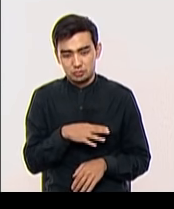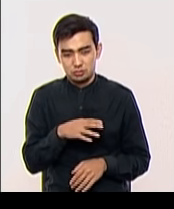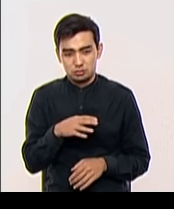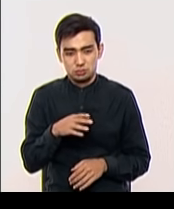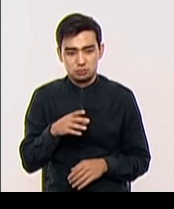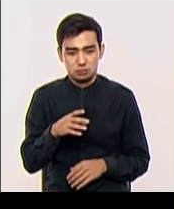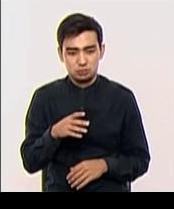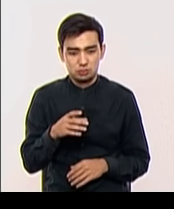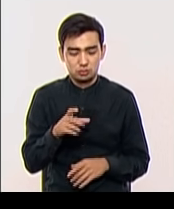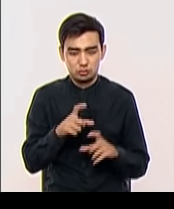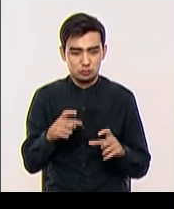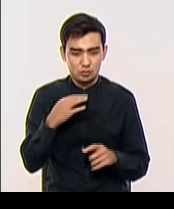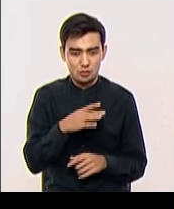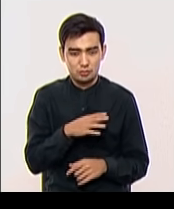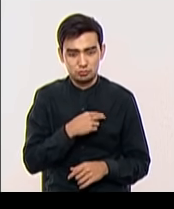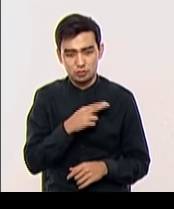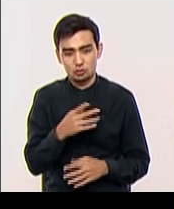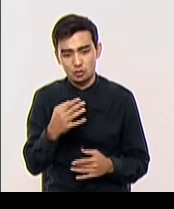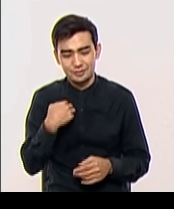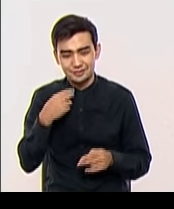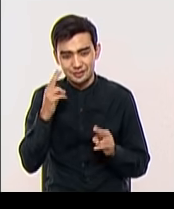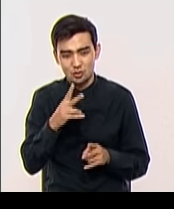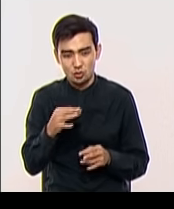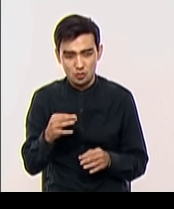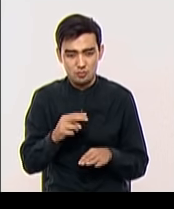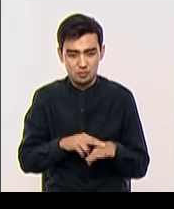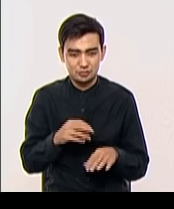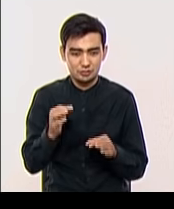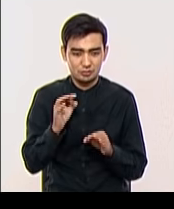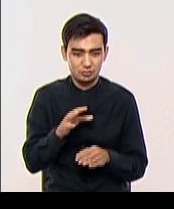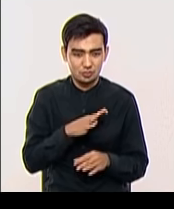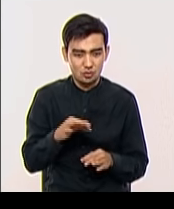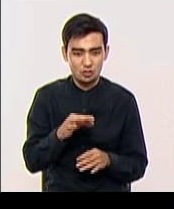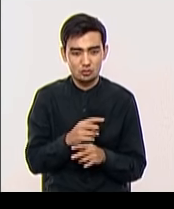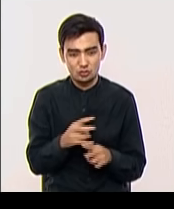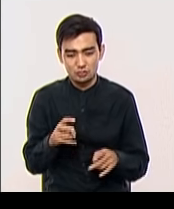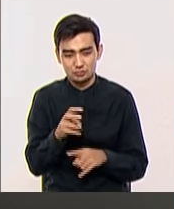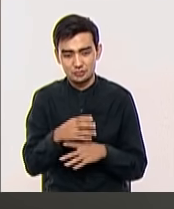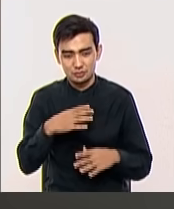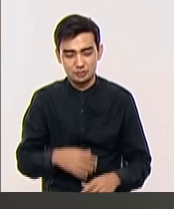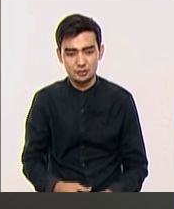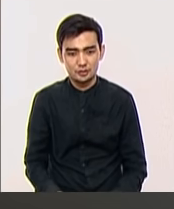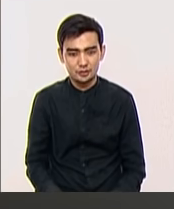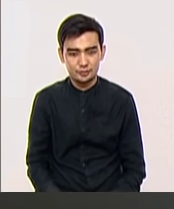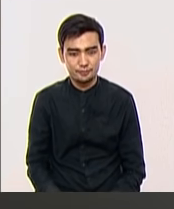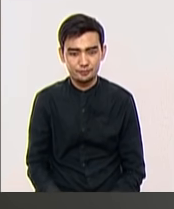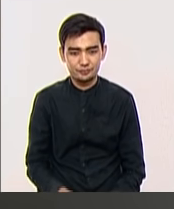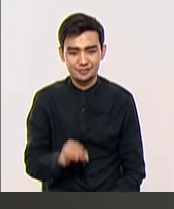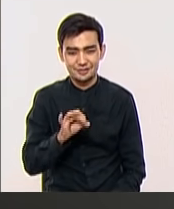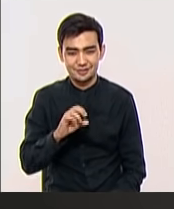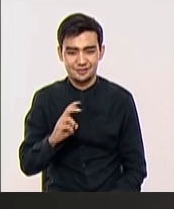там людей погибло, я не знаю. Но здесь полиция попросила, чтобы никто не подходил. Здесь зарегистрировано